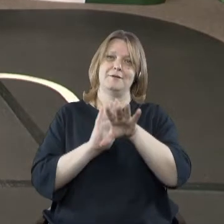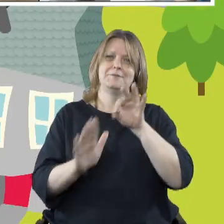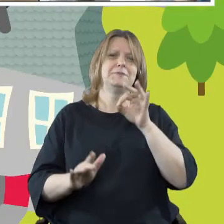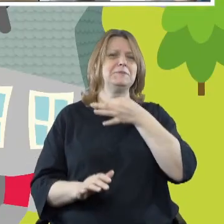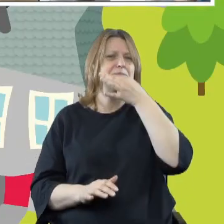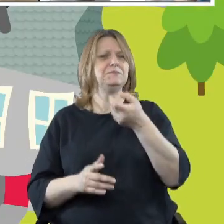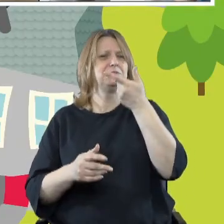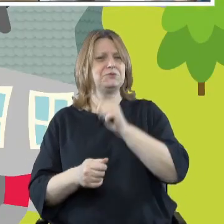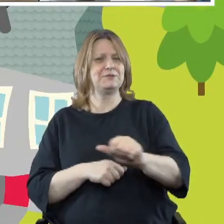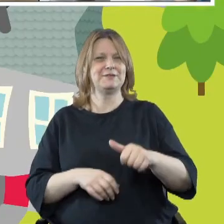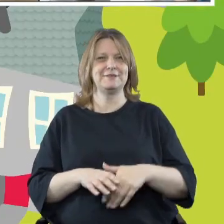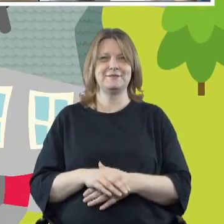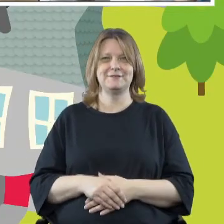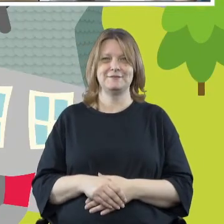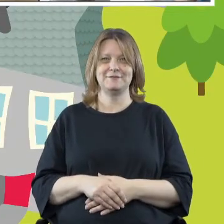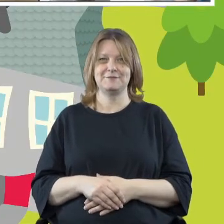takiego?